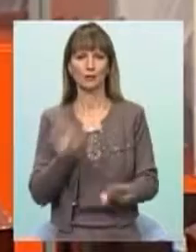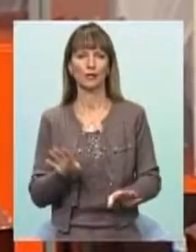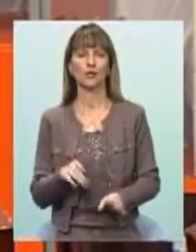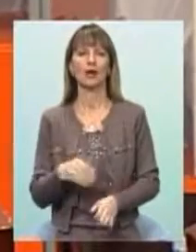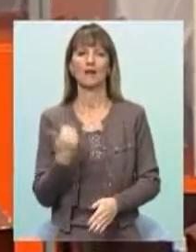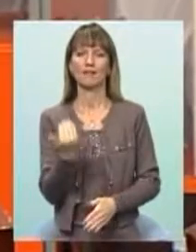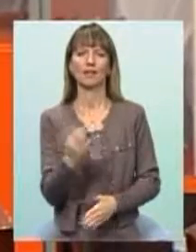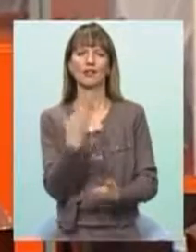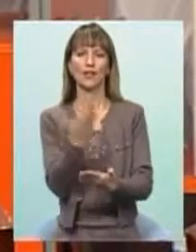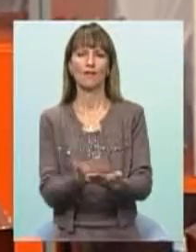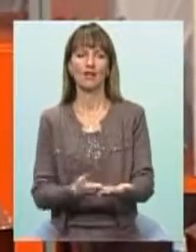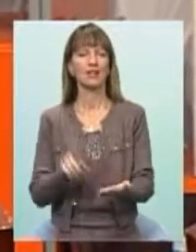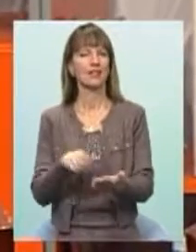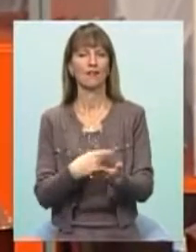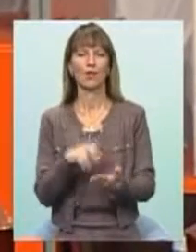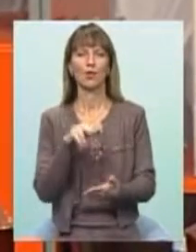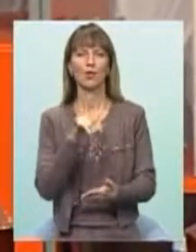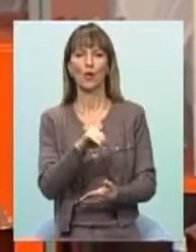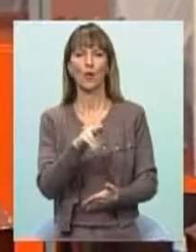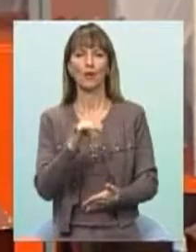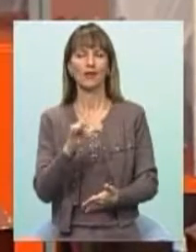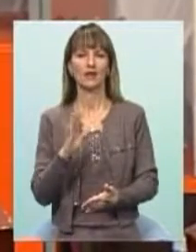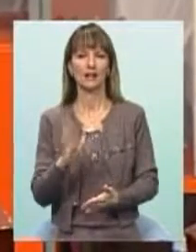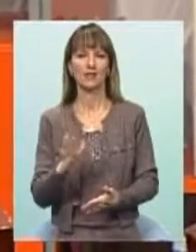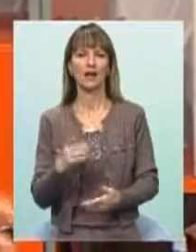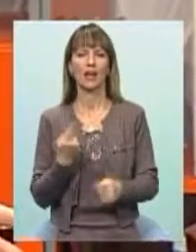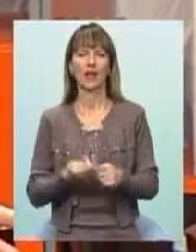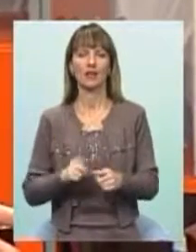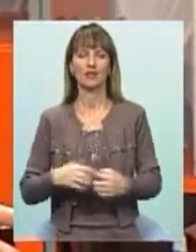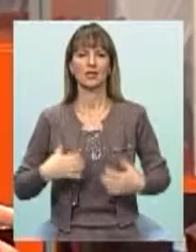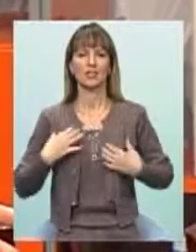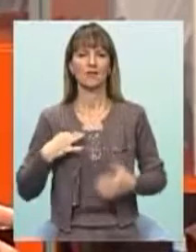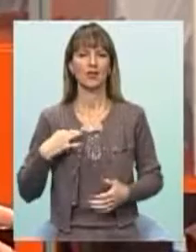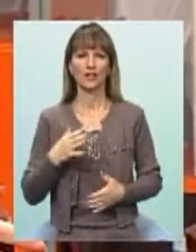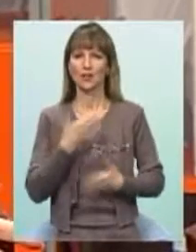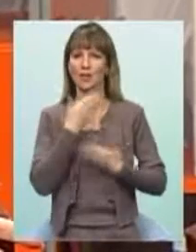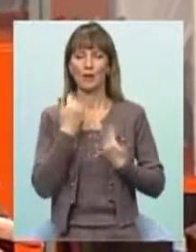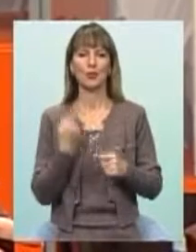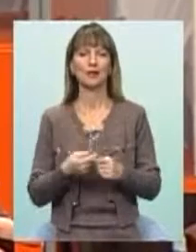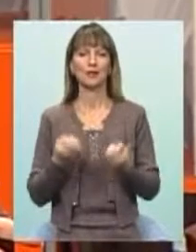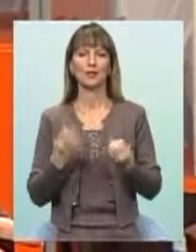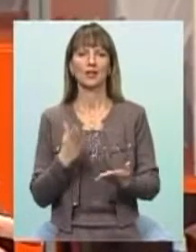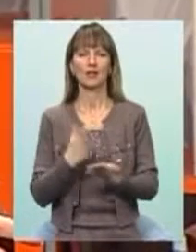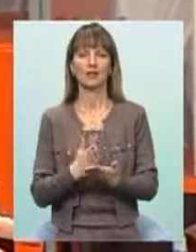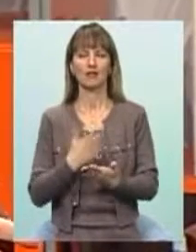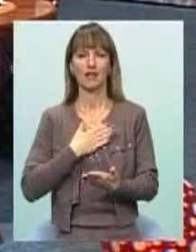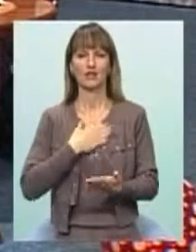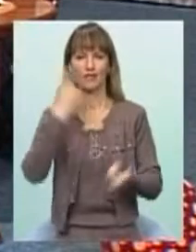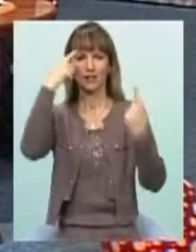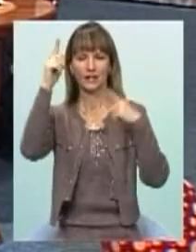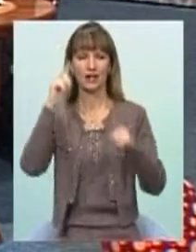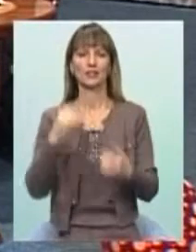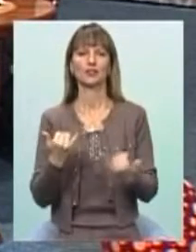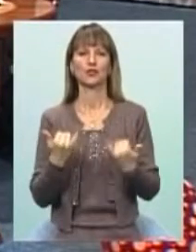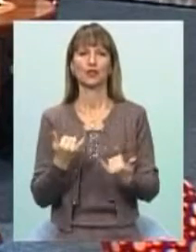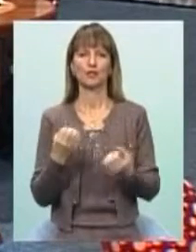тож ми вам радимо не вірити у привидів, оскільки цих таких страшних речей взагалі немає. Це просто є плодом нашої фантазії. Ну,